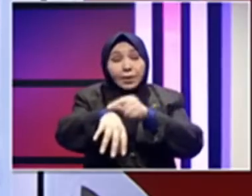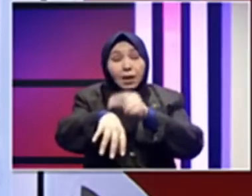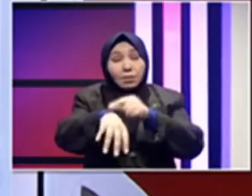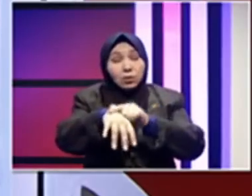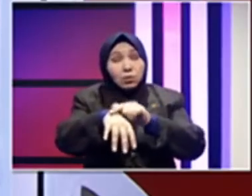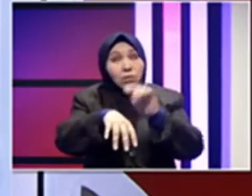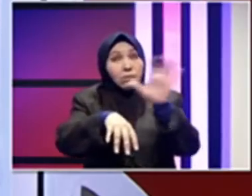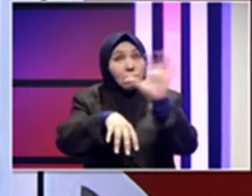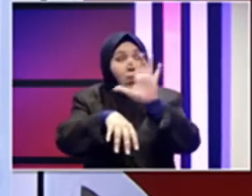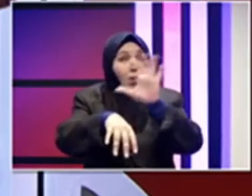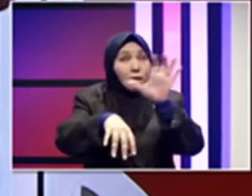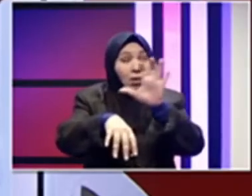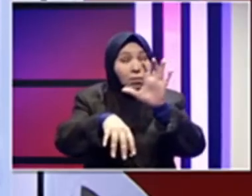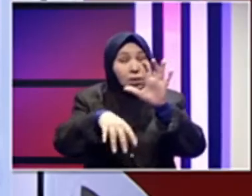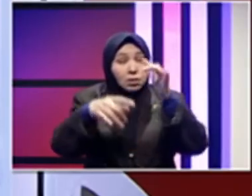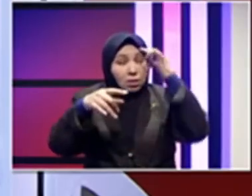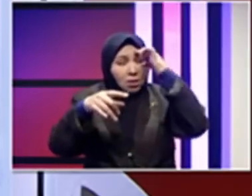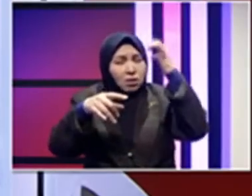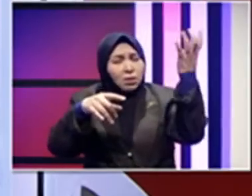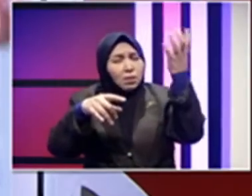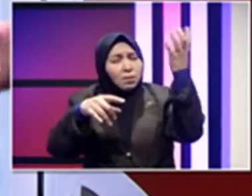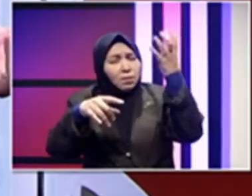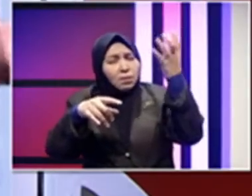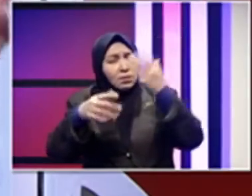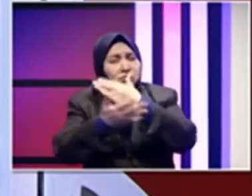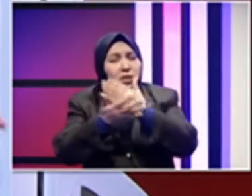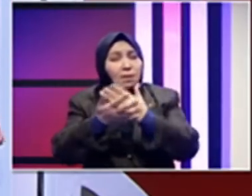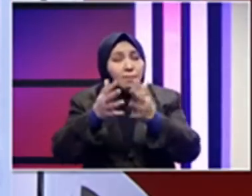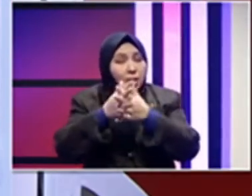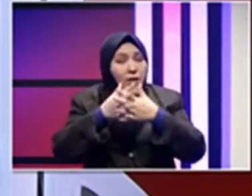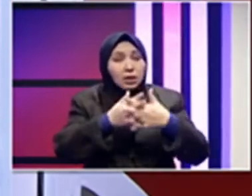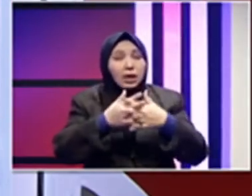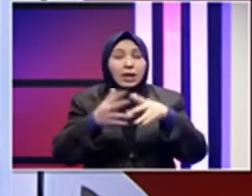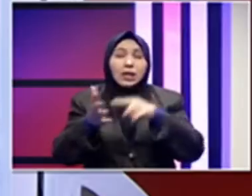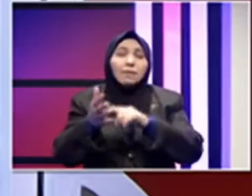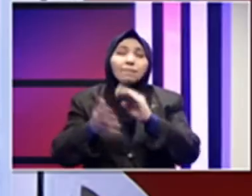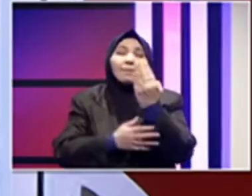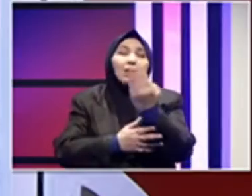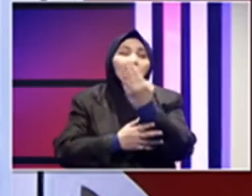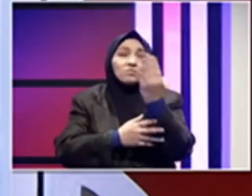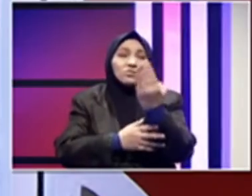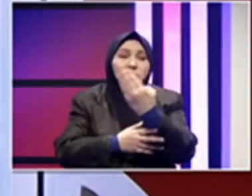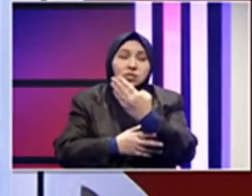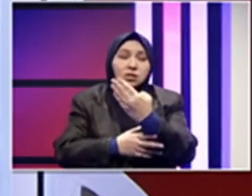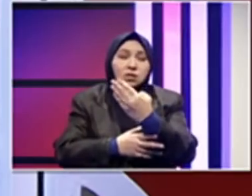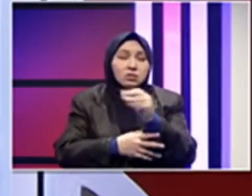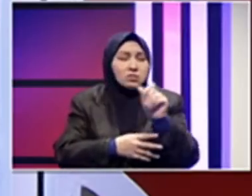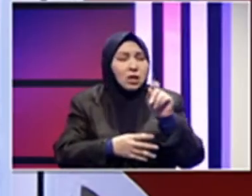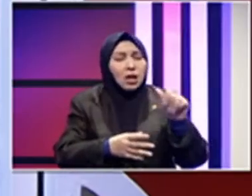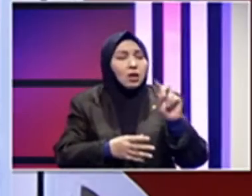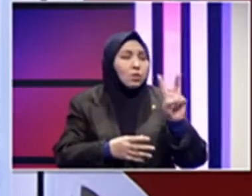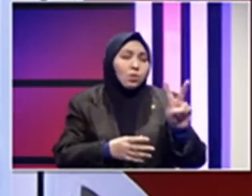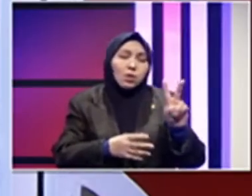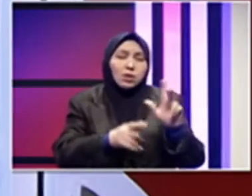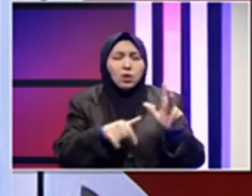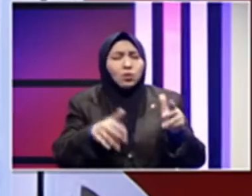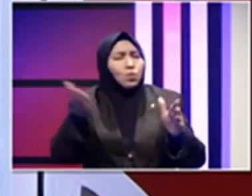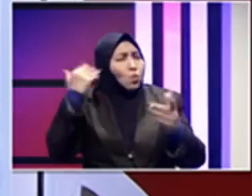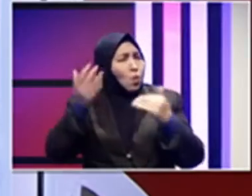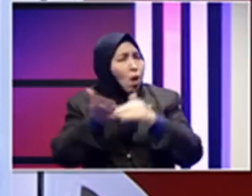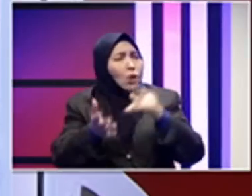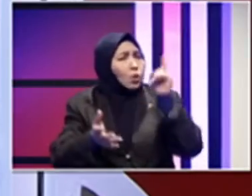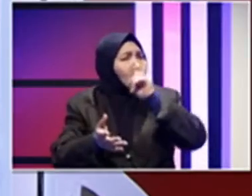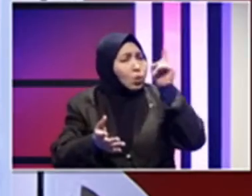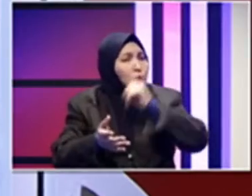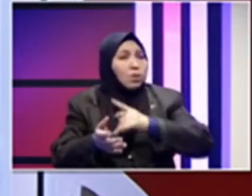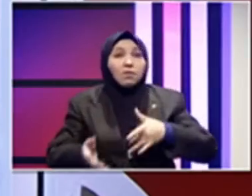kan. Bagi sebahagian orang Amerika dekat California tu, dia kata, alah, ini biasa skala Richter 2-3 ni. Dulu kita lebih teruk lagi.